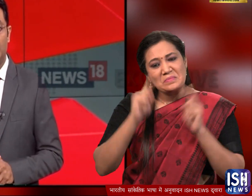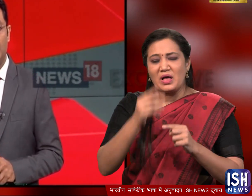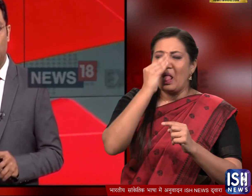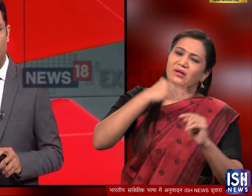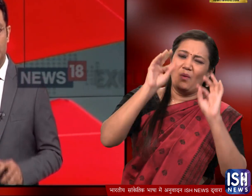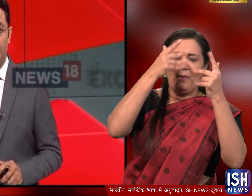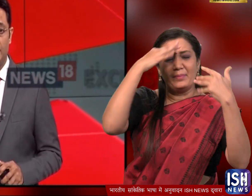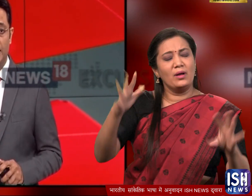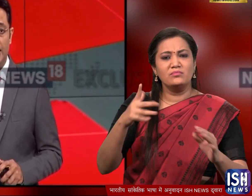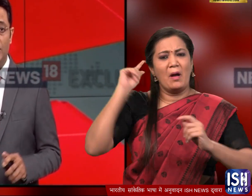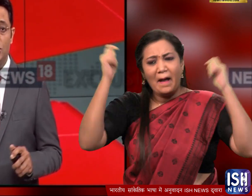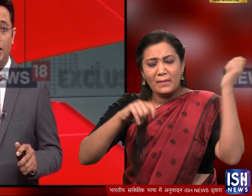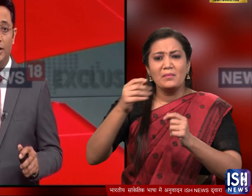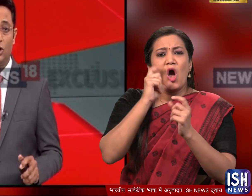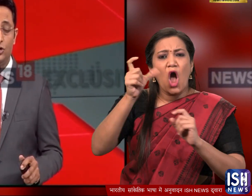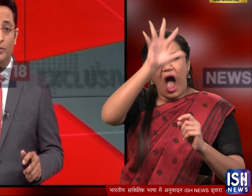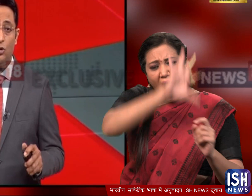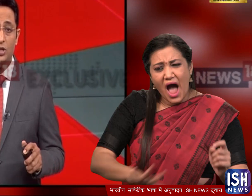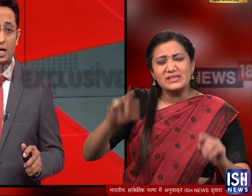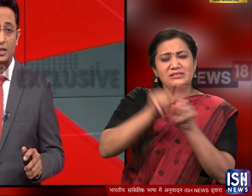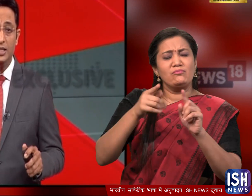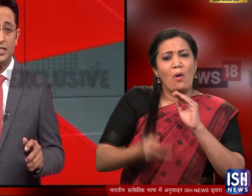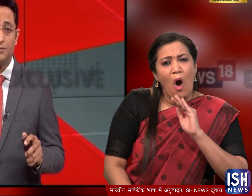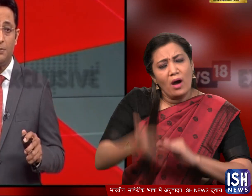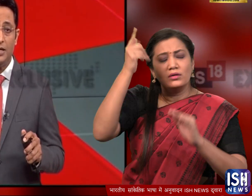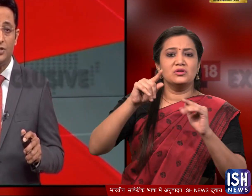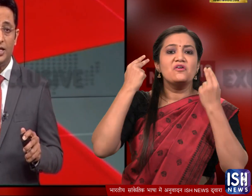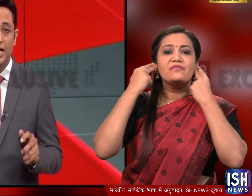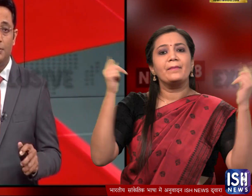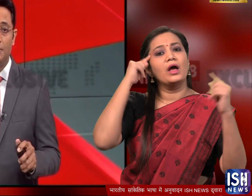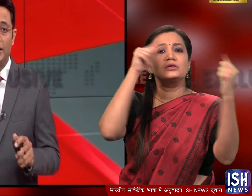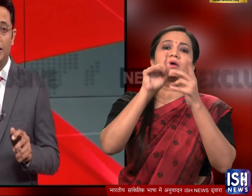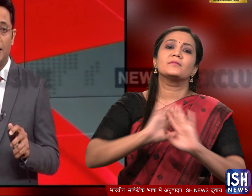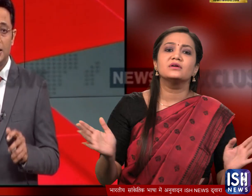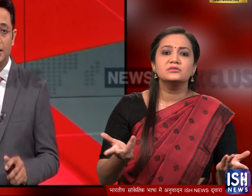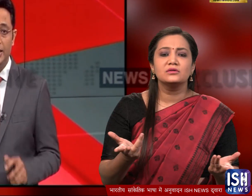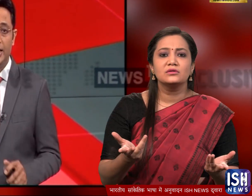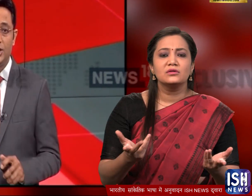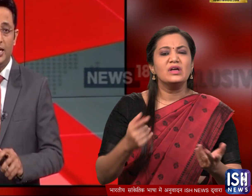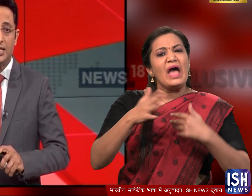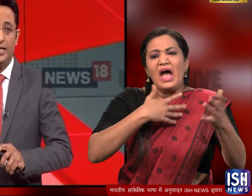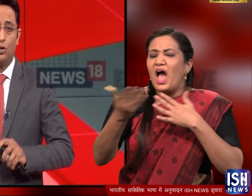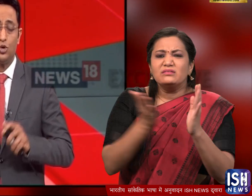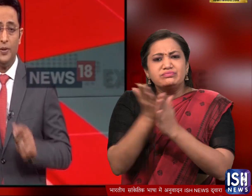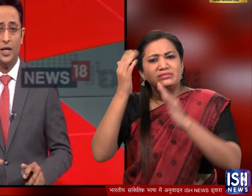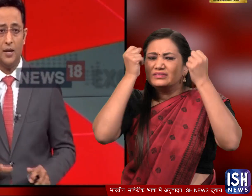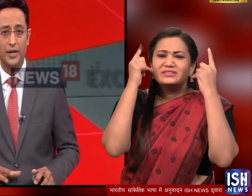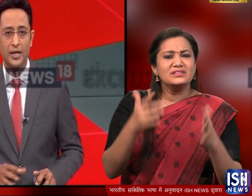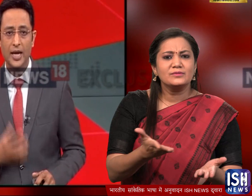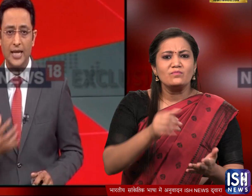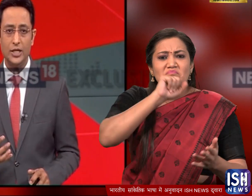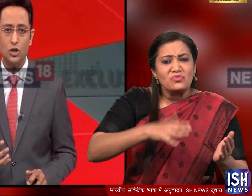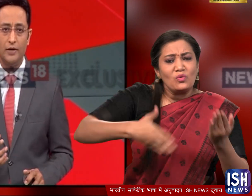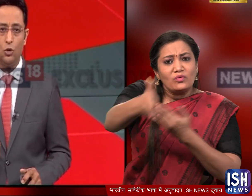है तो बदनाम होना भी सही। देश भर में कॉलेजों में गुंडागर्दी की सबसे बड़ी वजह नाम कमाने की मानसिकता ही है, चाहे इसके लिए कुछ भी करना